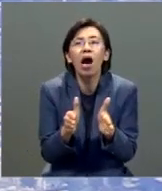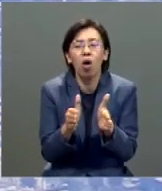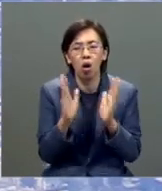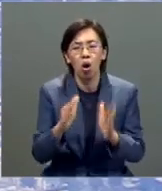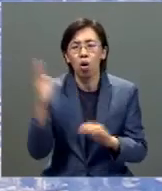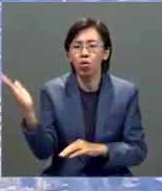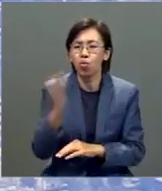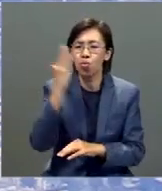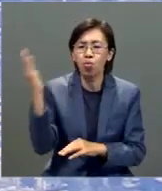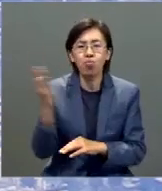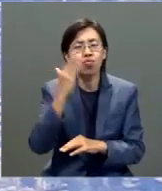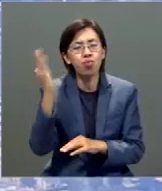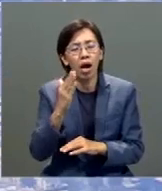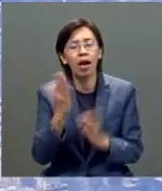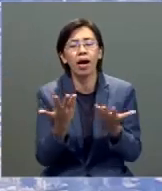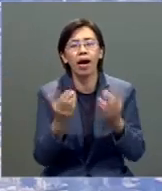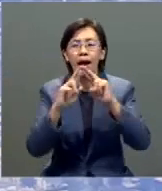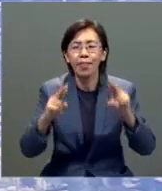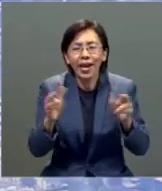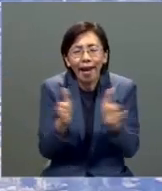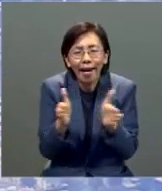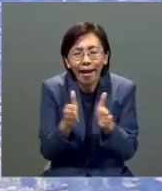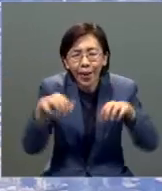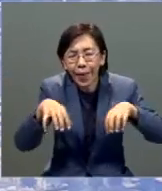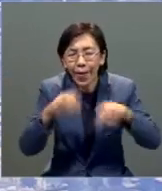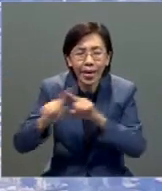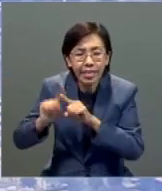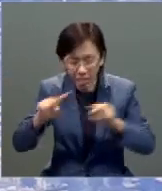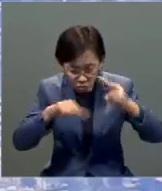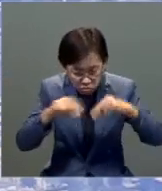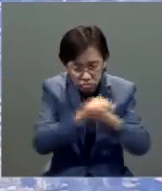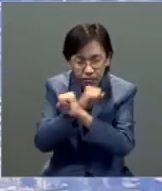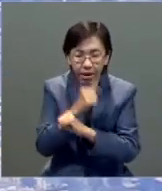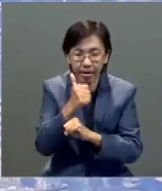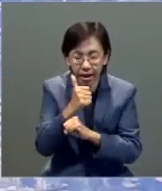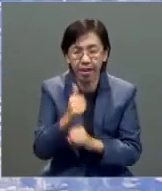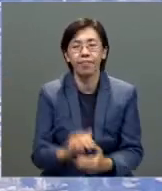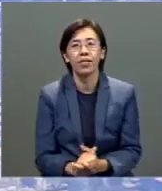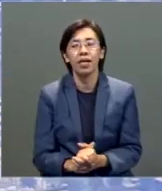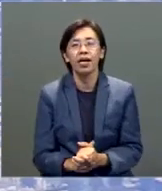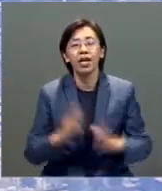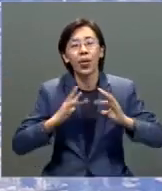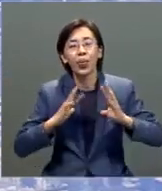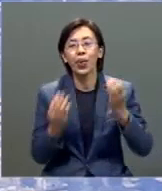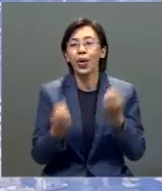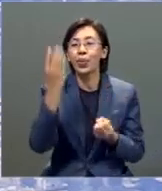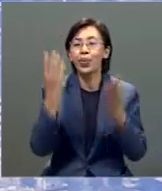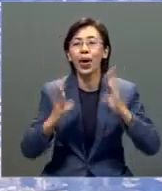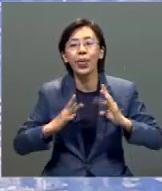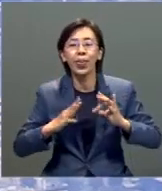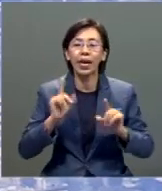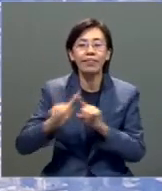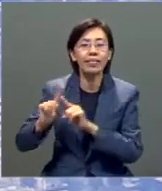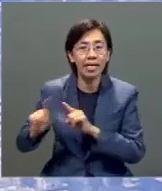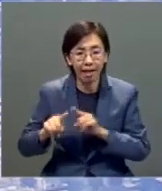ครับสถานที่รวมร้านขนาดเล็กๆอะไรทั้งหลายเนี่ยควบคุมได้นะครับหรือสวนสาธารณะสิ่งต่างๆเหล่านี้เป็นตัวอย่าง